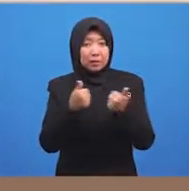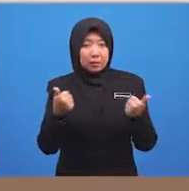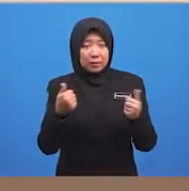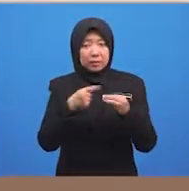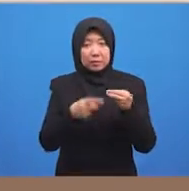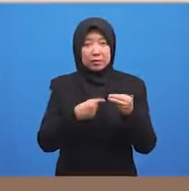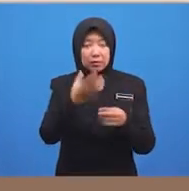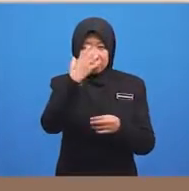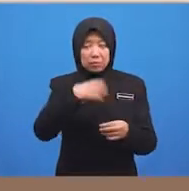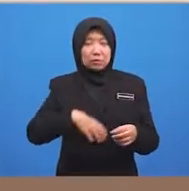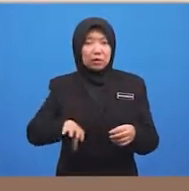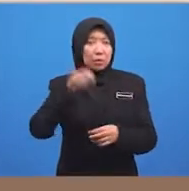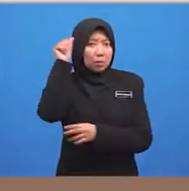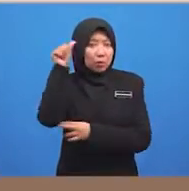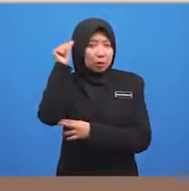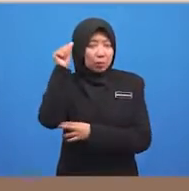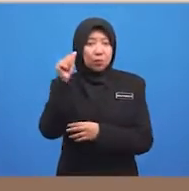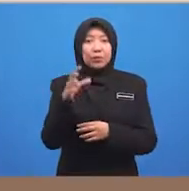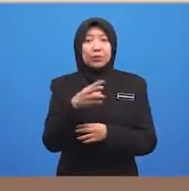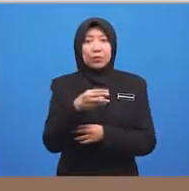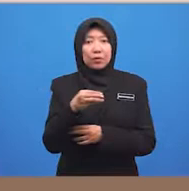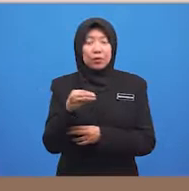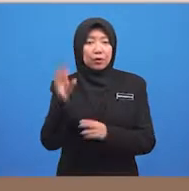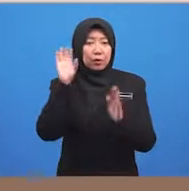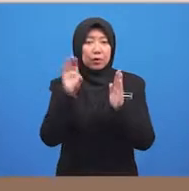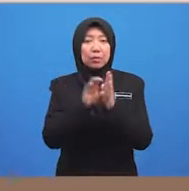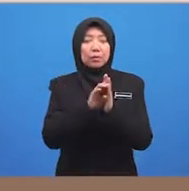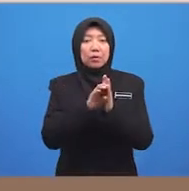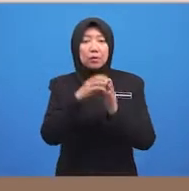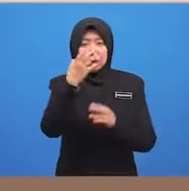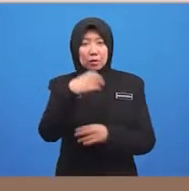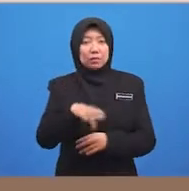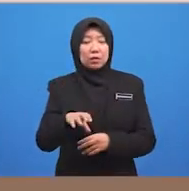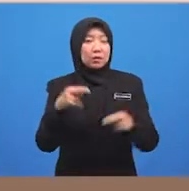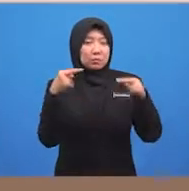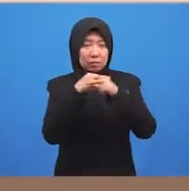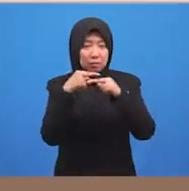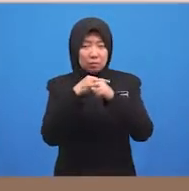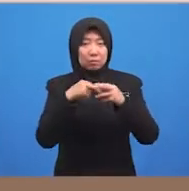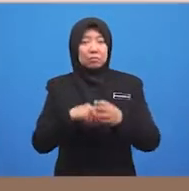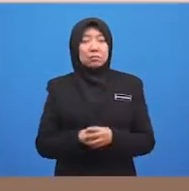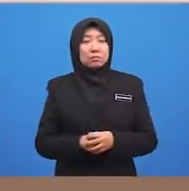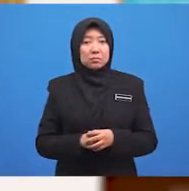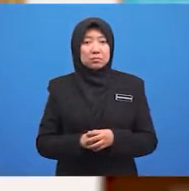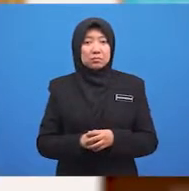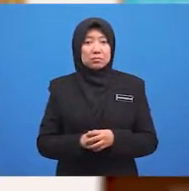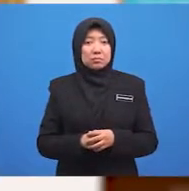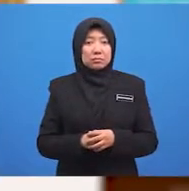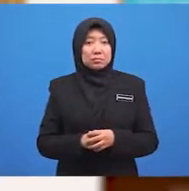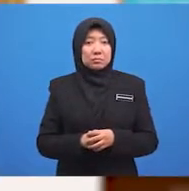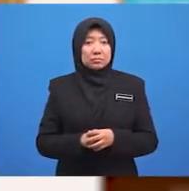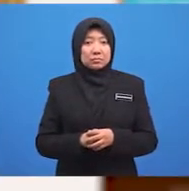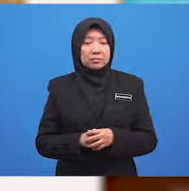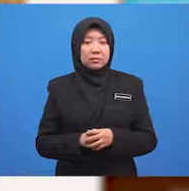mengenai gajah yang mengamuk dan gambar seekor gajah yang berada di tepi lebuh raya.